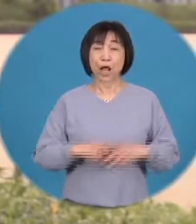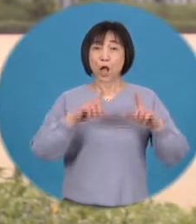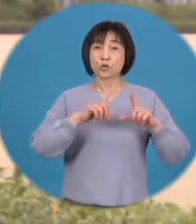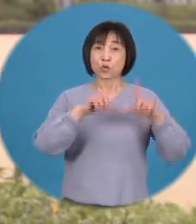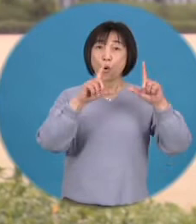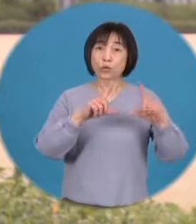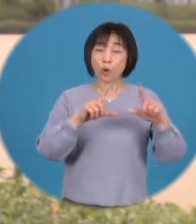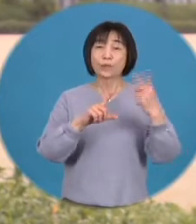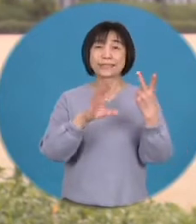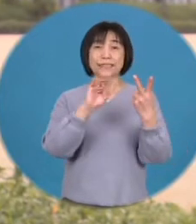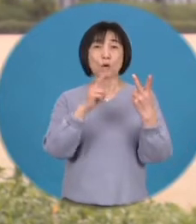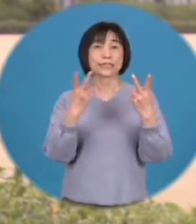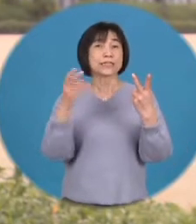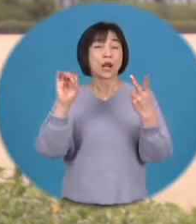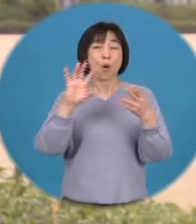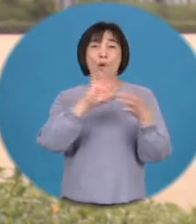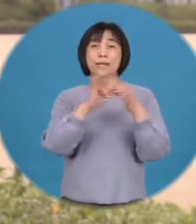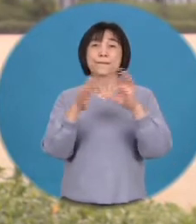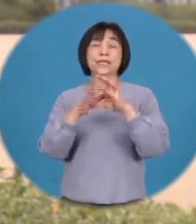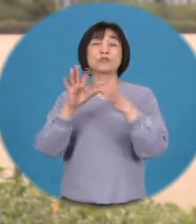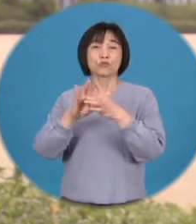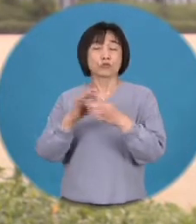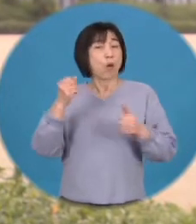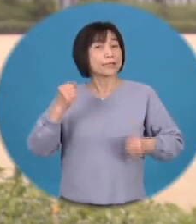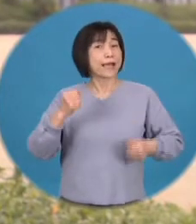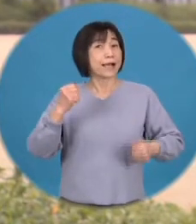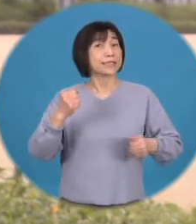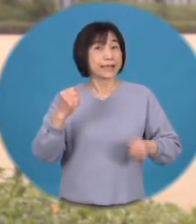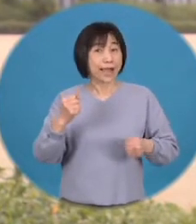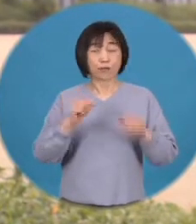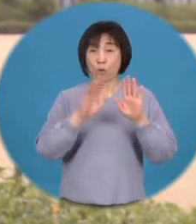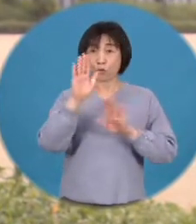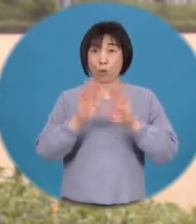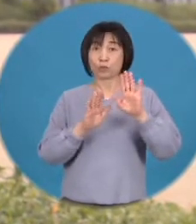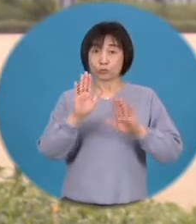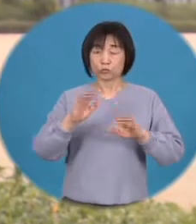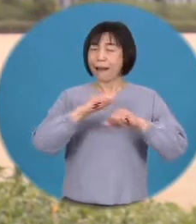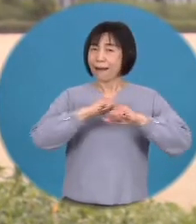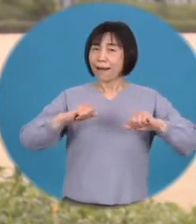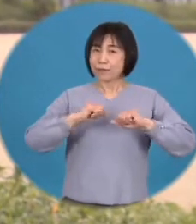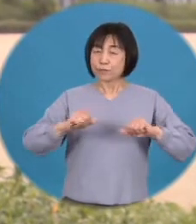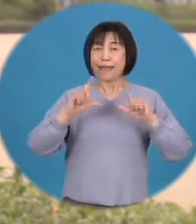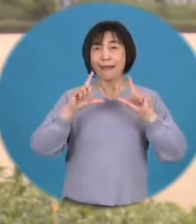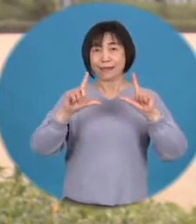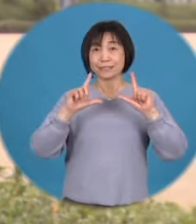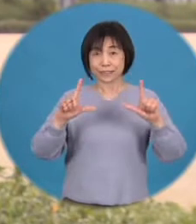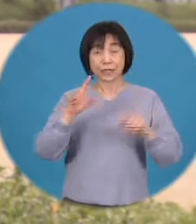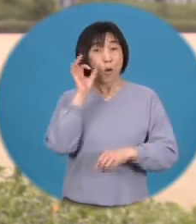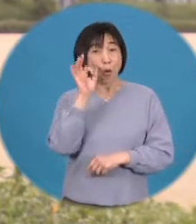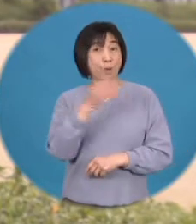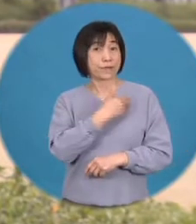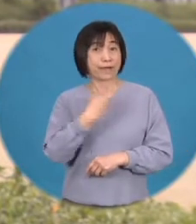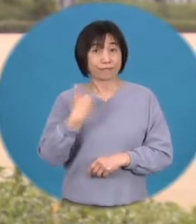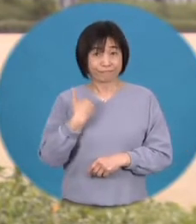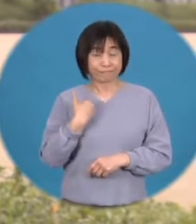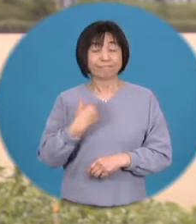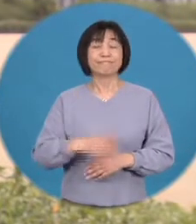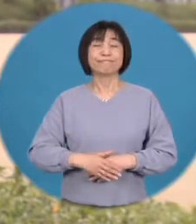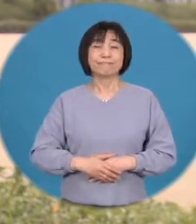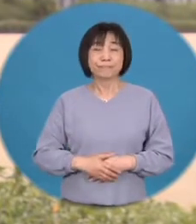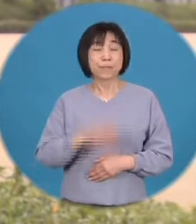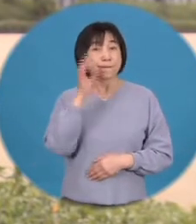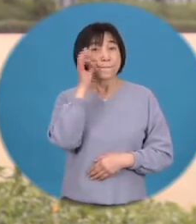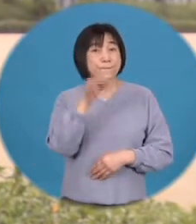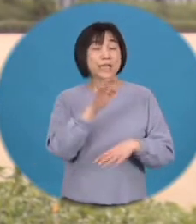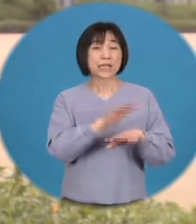東京2020オリンピック聖火リレーの模様はライブ配信でもご覧いただけます。ライブ